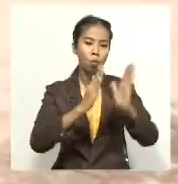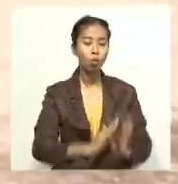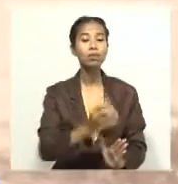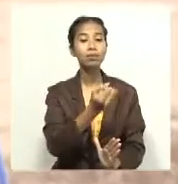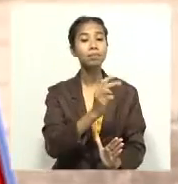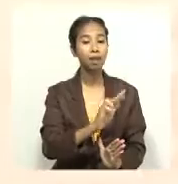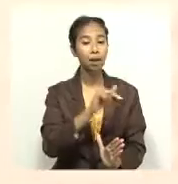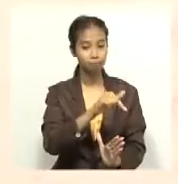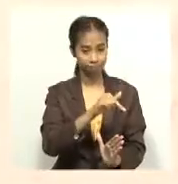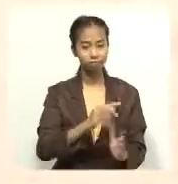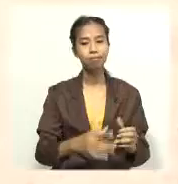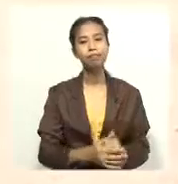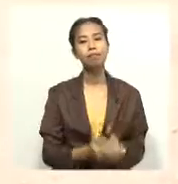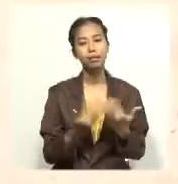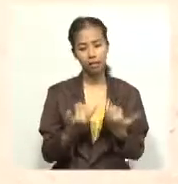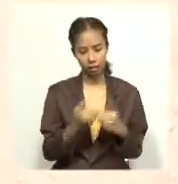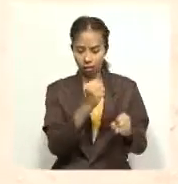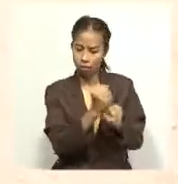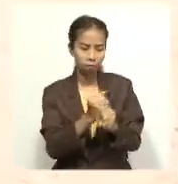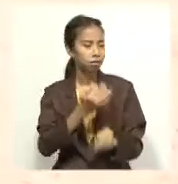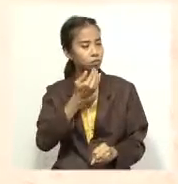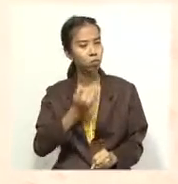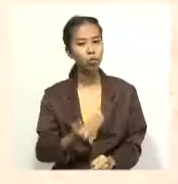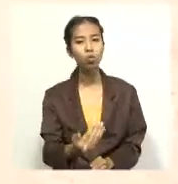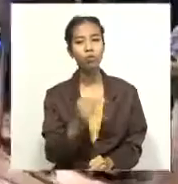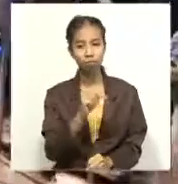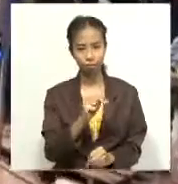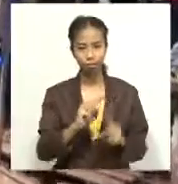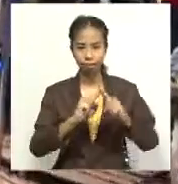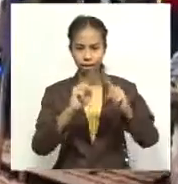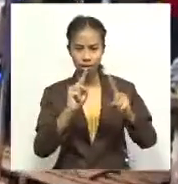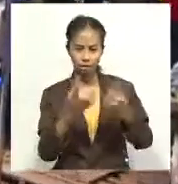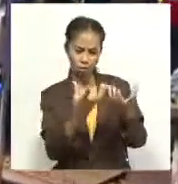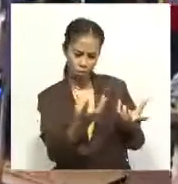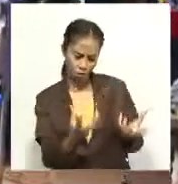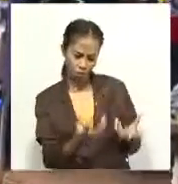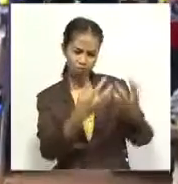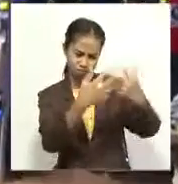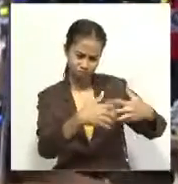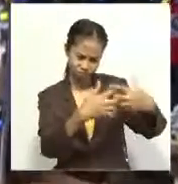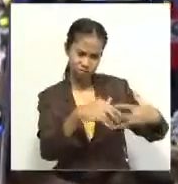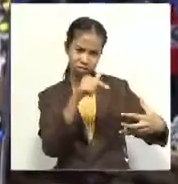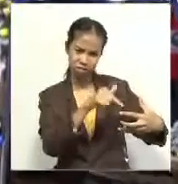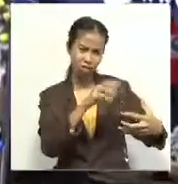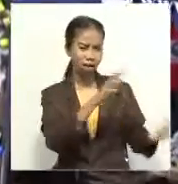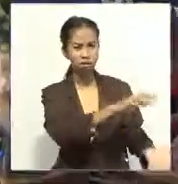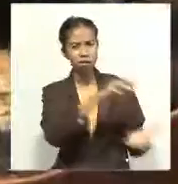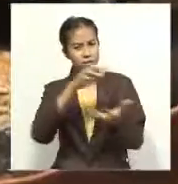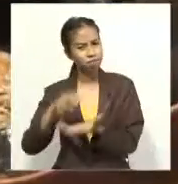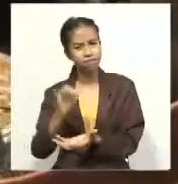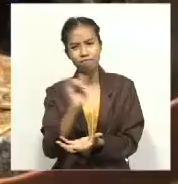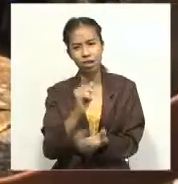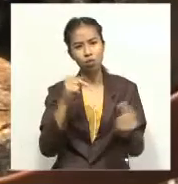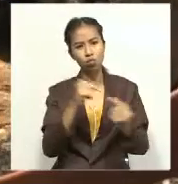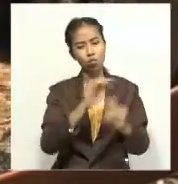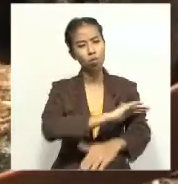หมูป่าอะคาเดมี่แม่สายปฏิบัติงานกันอย่างต่อเนื่องแต่อุปกรณ์บางส่วนก็ยังไม่สามารถนำออกมาได้โดยเฉพาะอุปกรณ์ที่ติดอยู่ในถ้ำหล